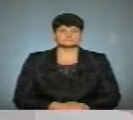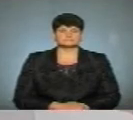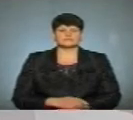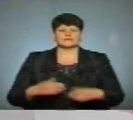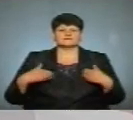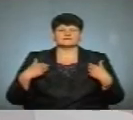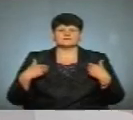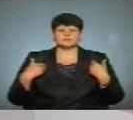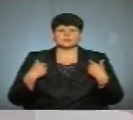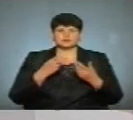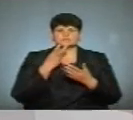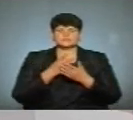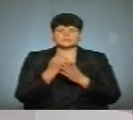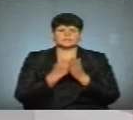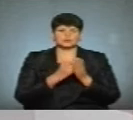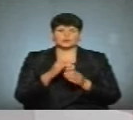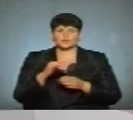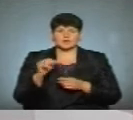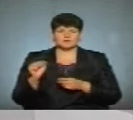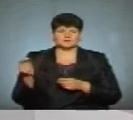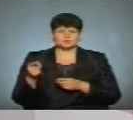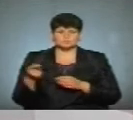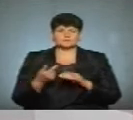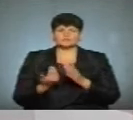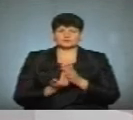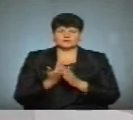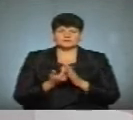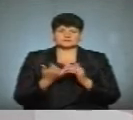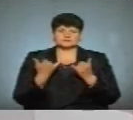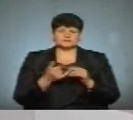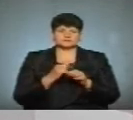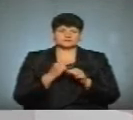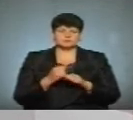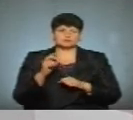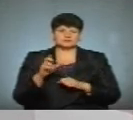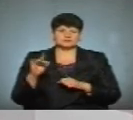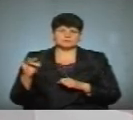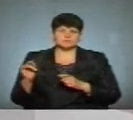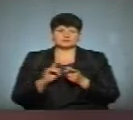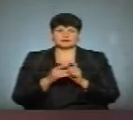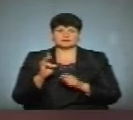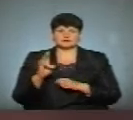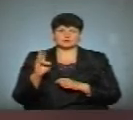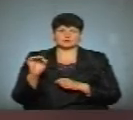Вітаю глядачів телеканалу ЮА Тернопіль. В ефірі новини. У студії Богдана Сарабун, сурдопереклад Надія